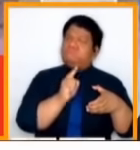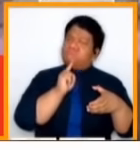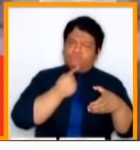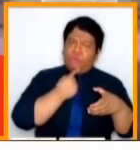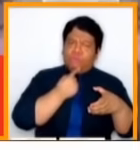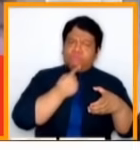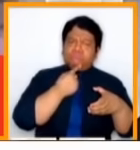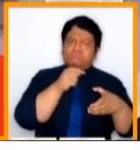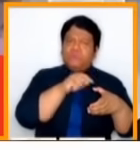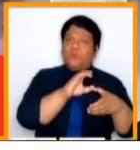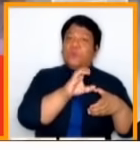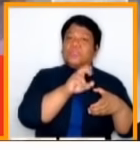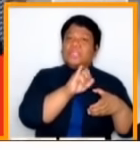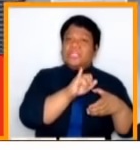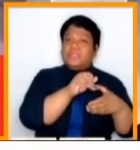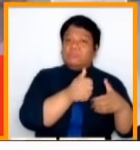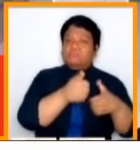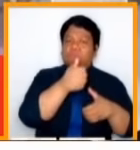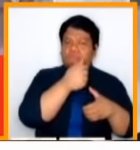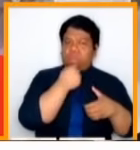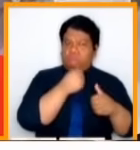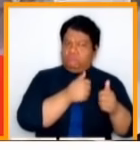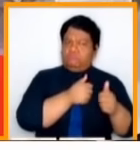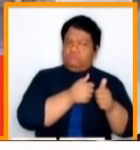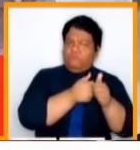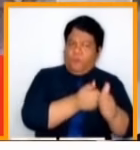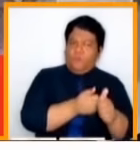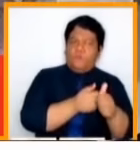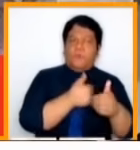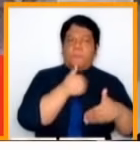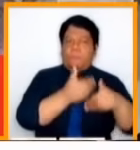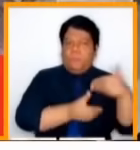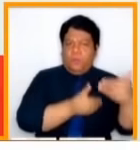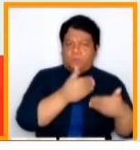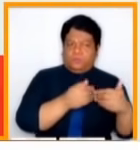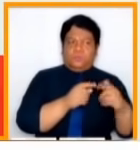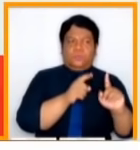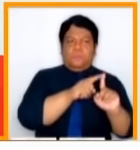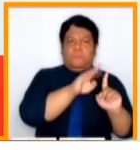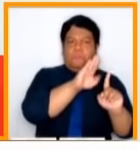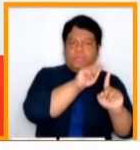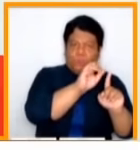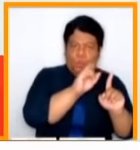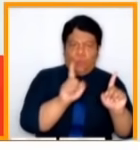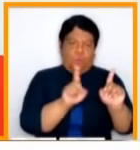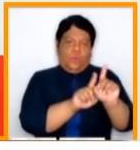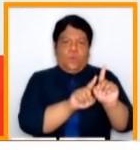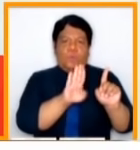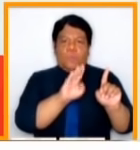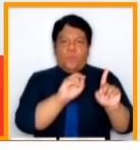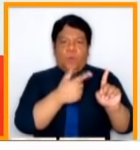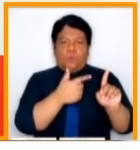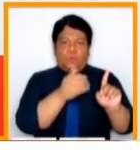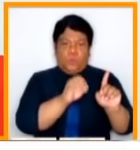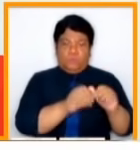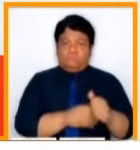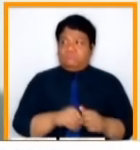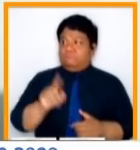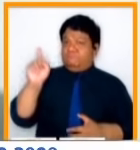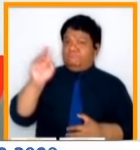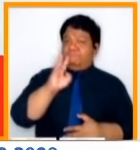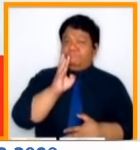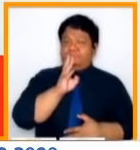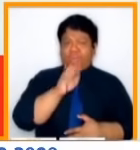daw ito sa proseso ng kanilang partido at may iba pa raw silang pinagpilian. Yung preparation na po namin is to push the